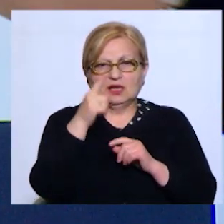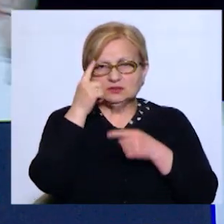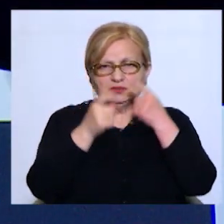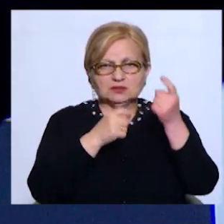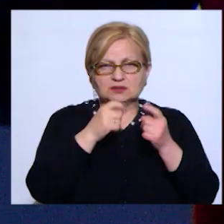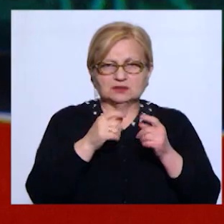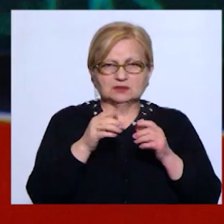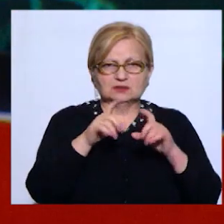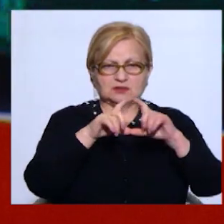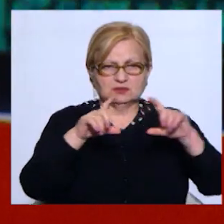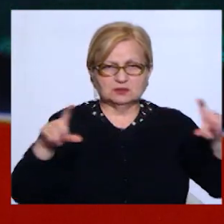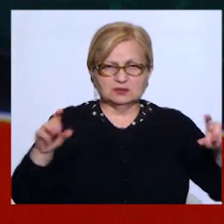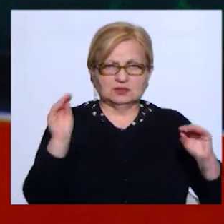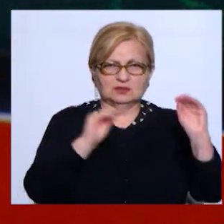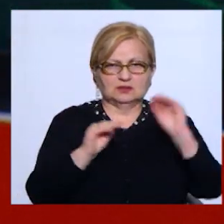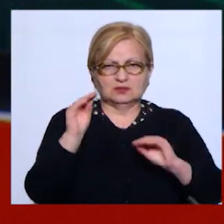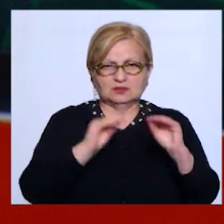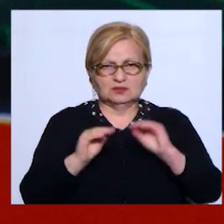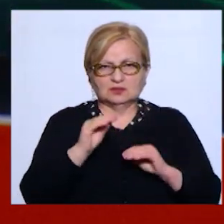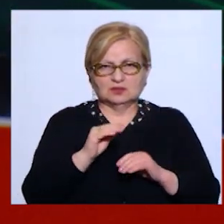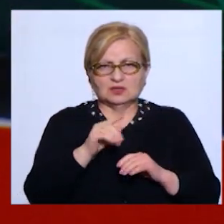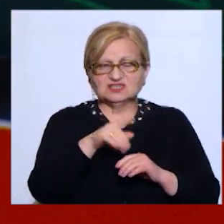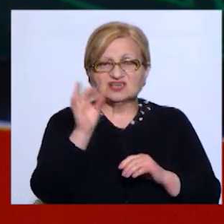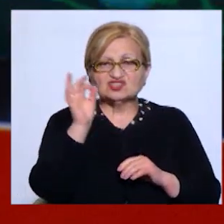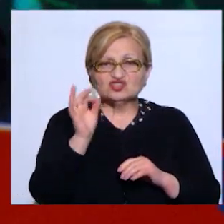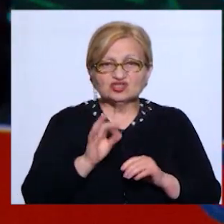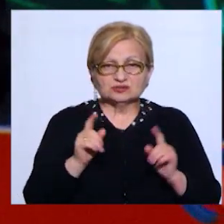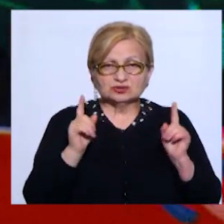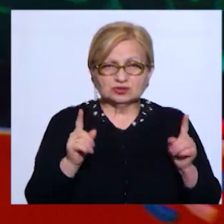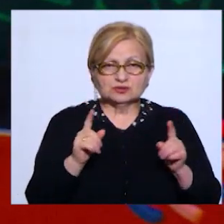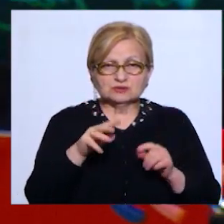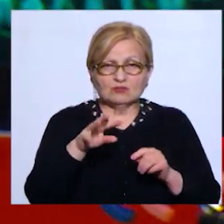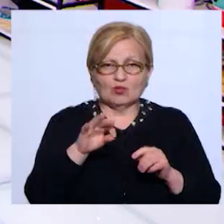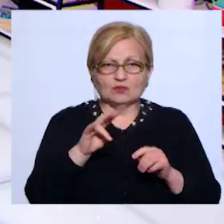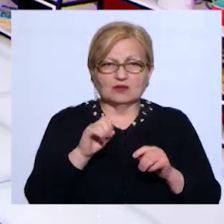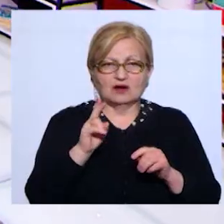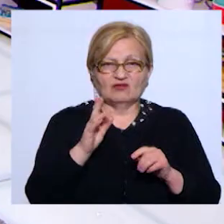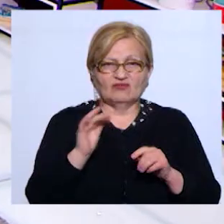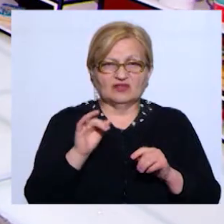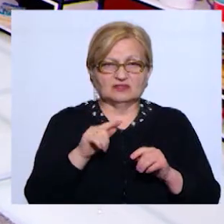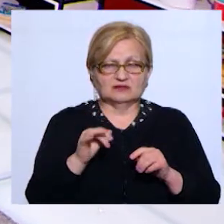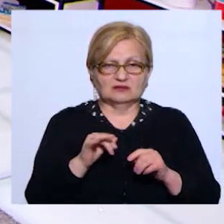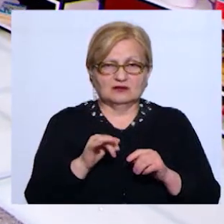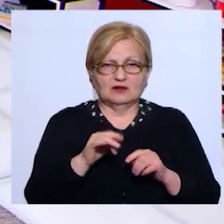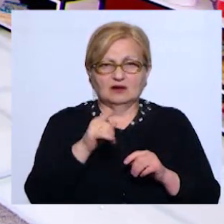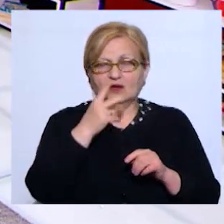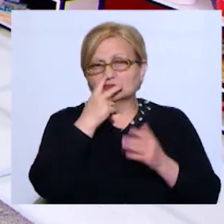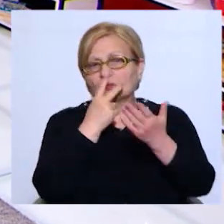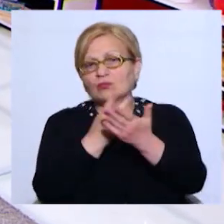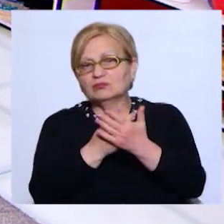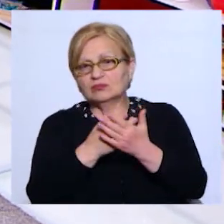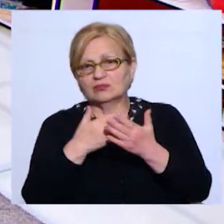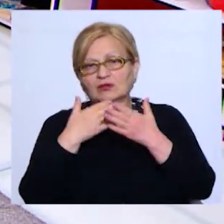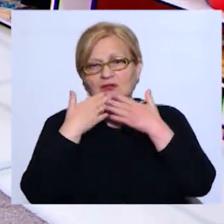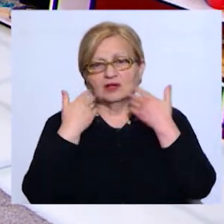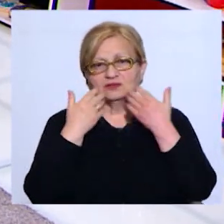ინფორმაცია გადამაქვს ამ სიხშირის მონაკვეთზე. და რა ის არის საჭირო, იმიტომ რომ შემდეგ აი რომ შეხედავთ მონაკვეთს, უფრო მარტივად იკითხება, აი